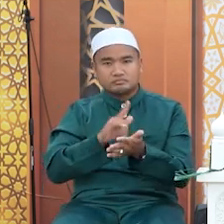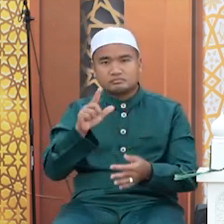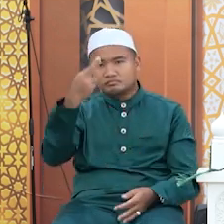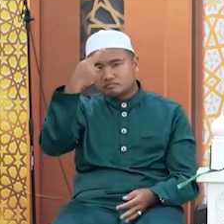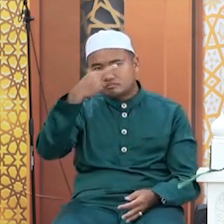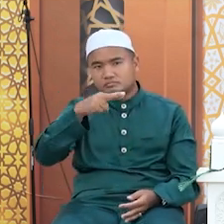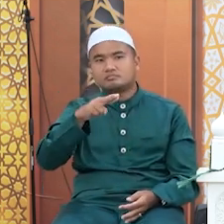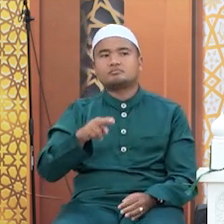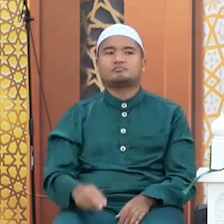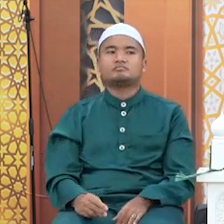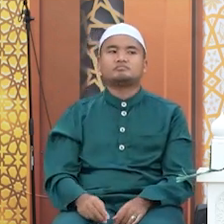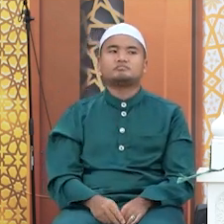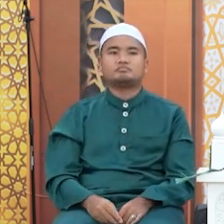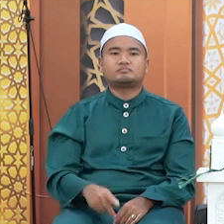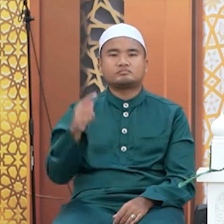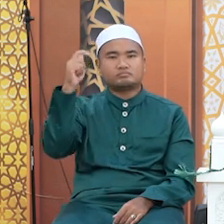Tuan-tuan,